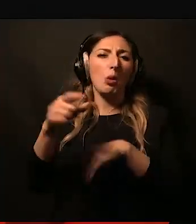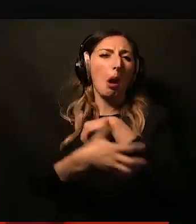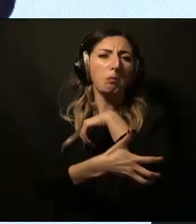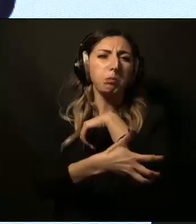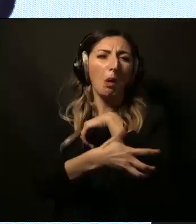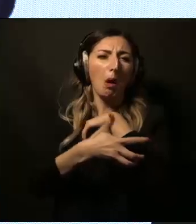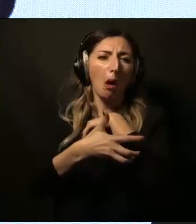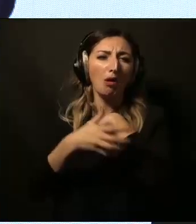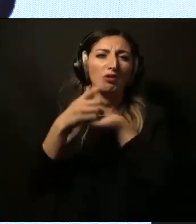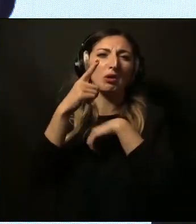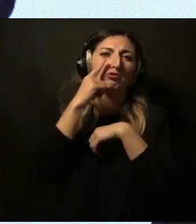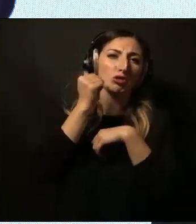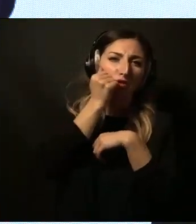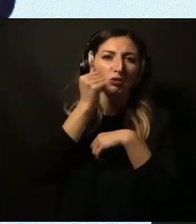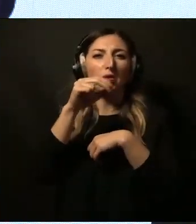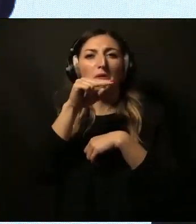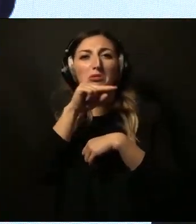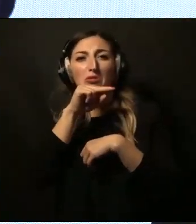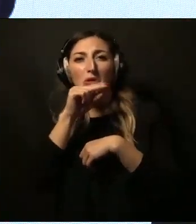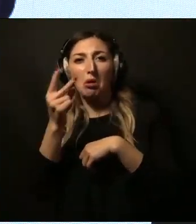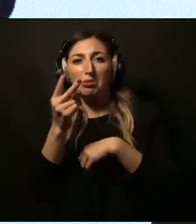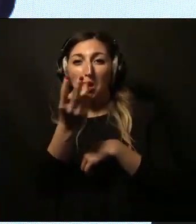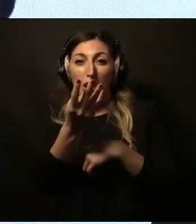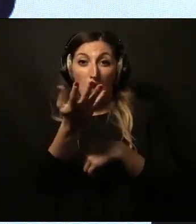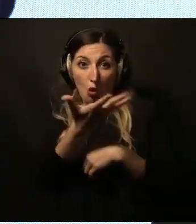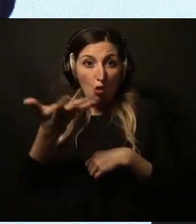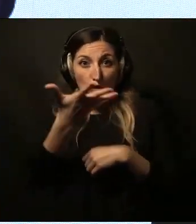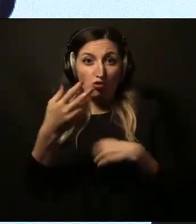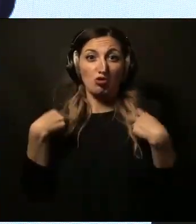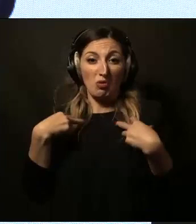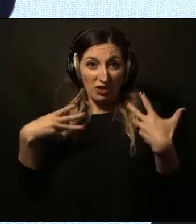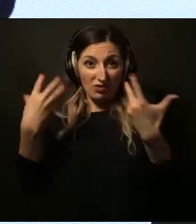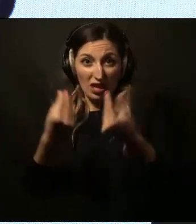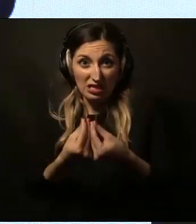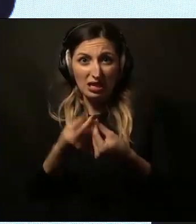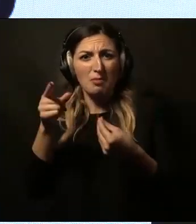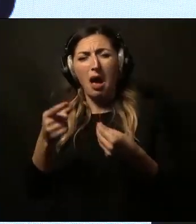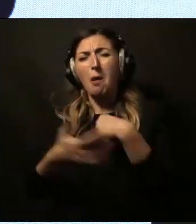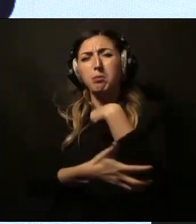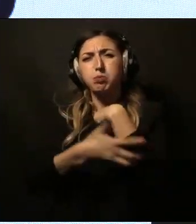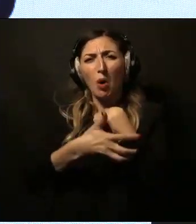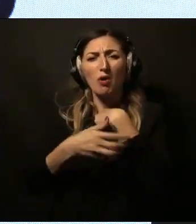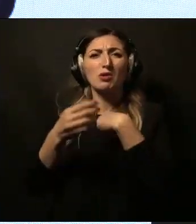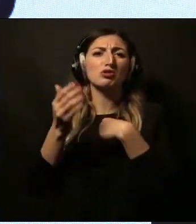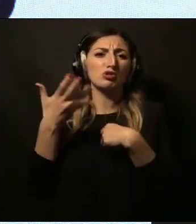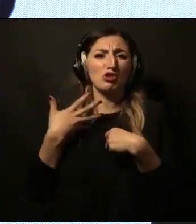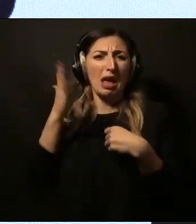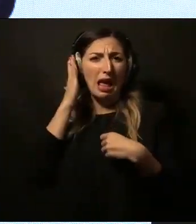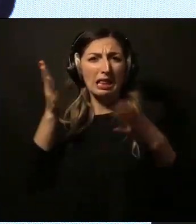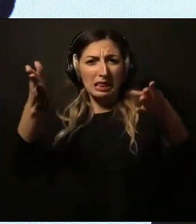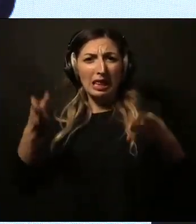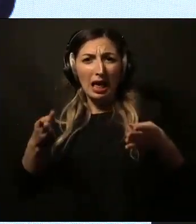anziani sono obbligati a dormire in un letto matrimoniale due dalla testa e due dai piedi vicino alla casa di